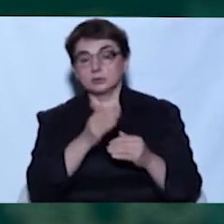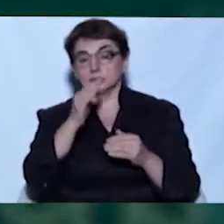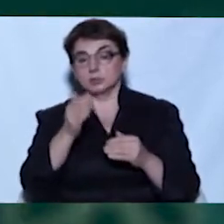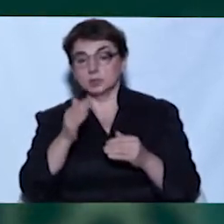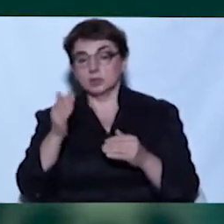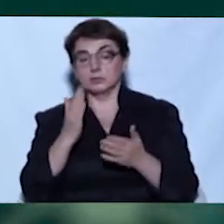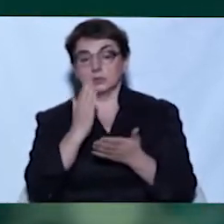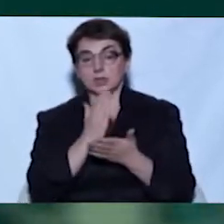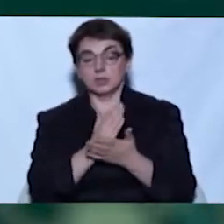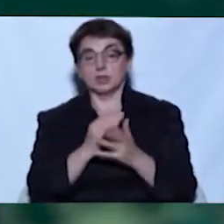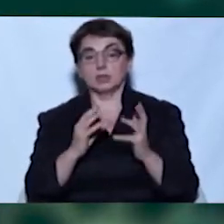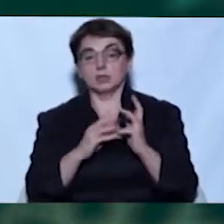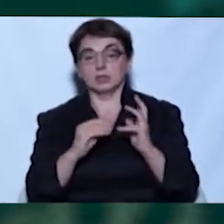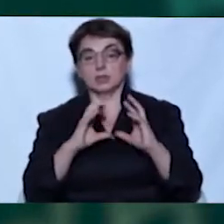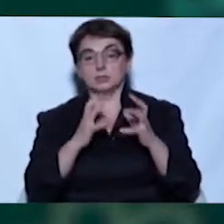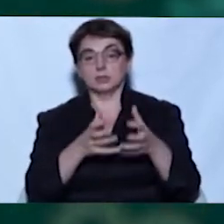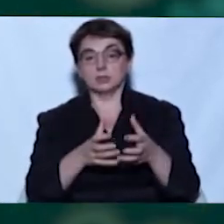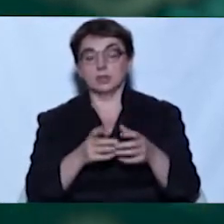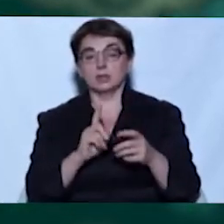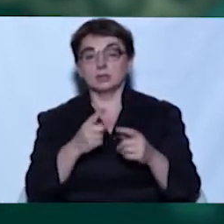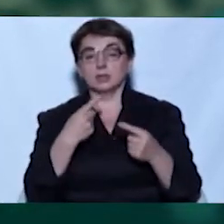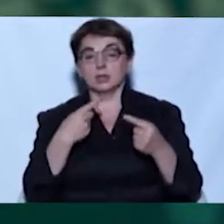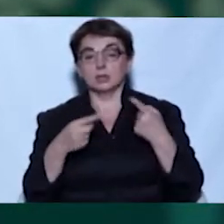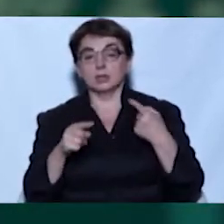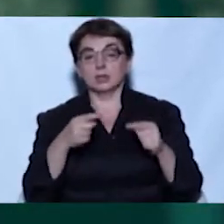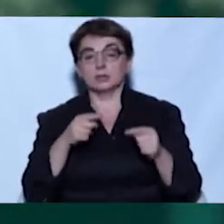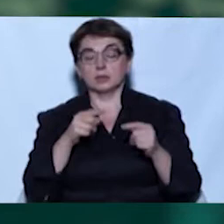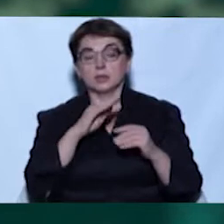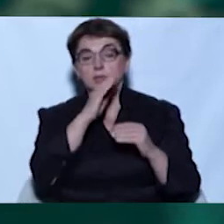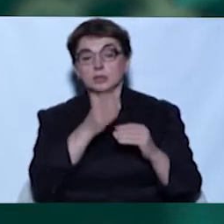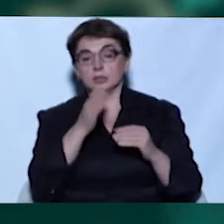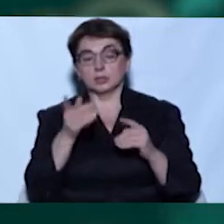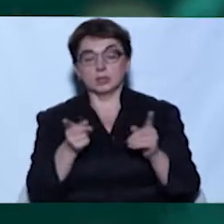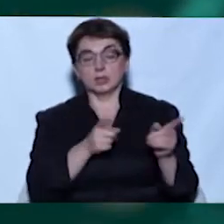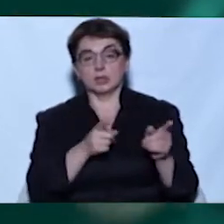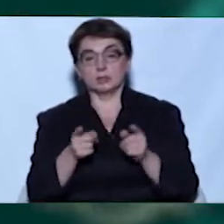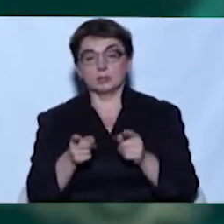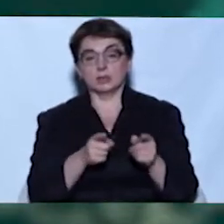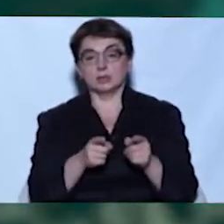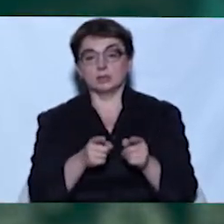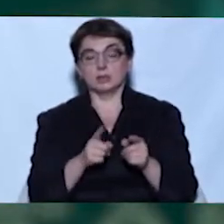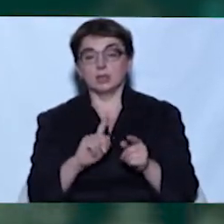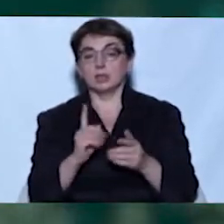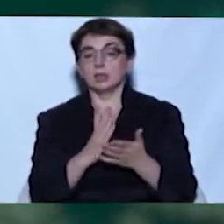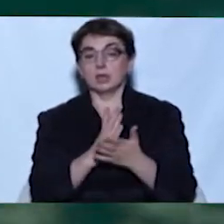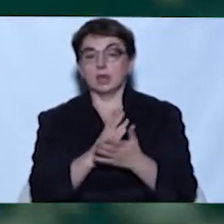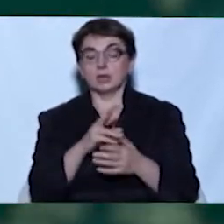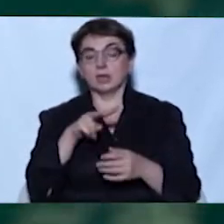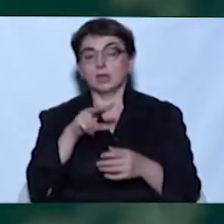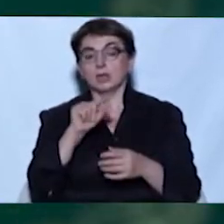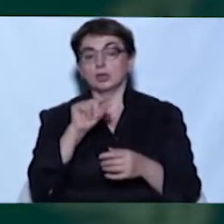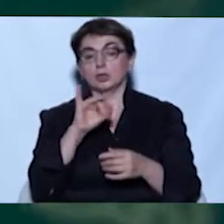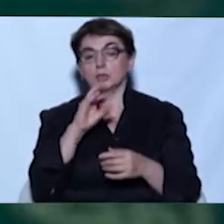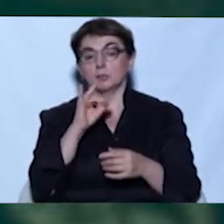შედგება დედამიწა და რით განსხვავდება ეს შრეები ერთმანეთისგან, რა არის